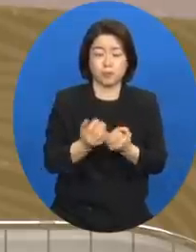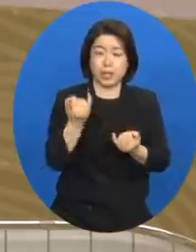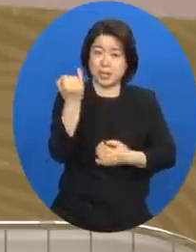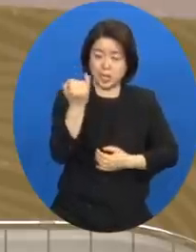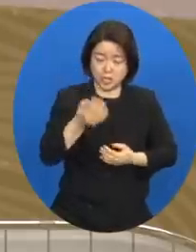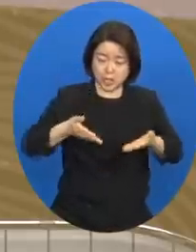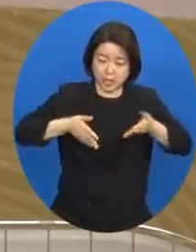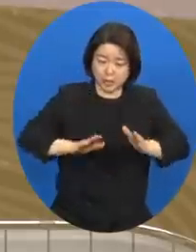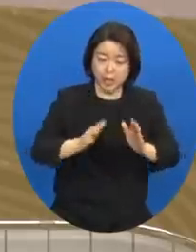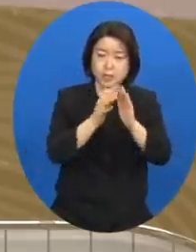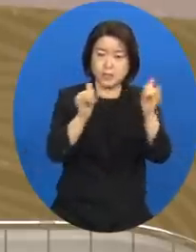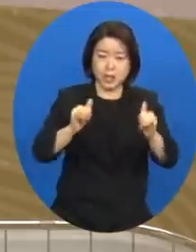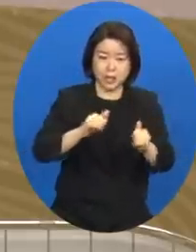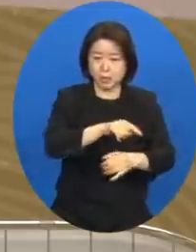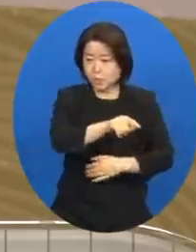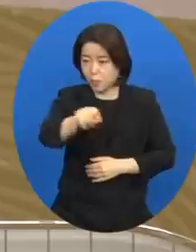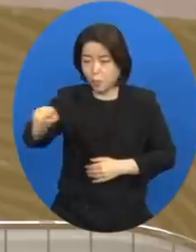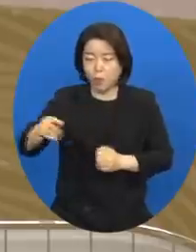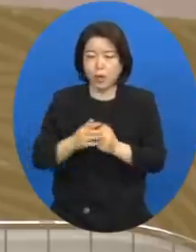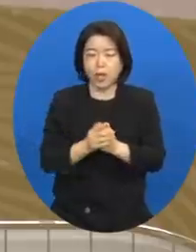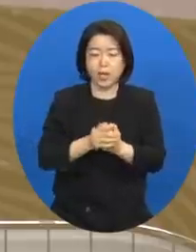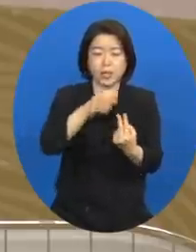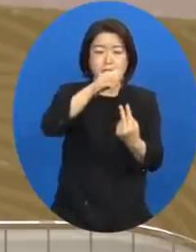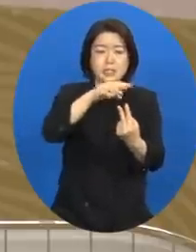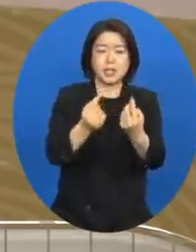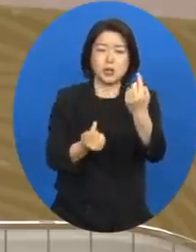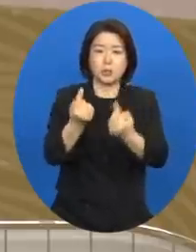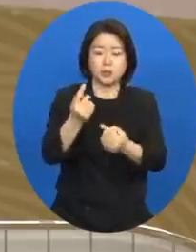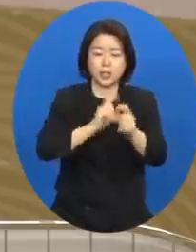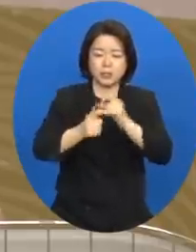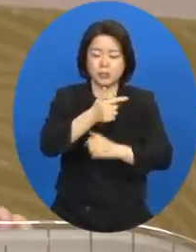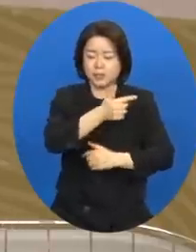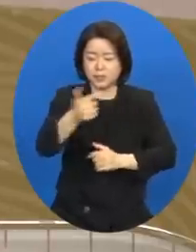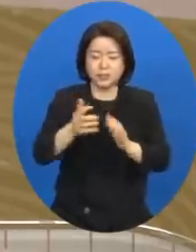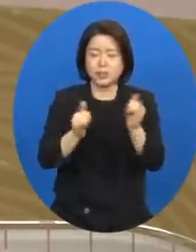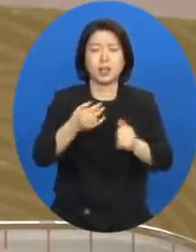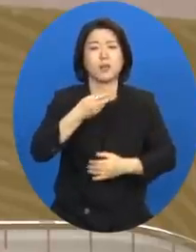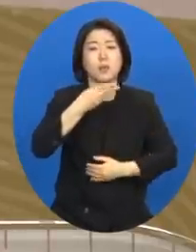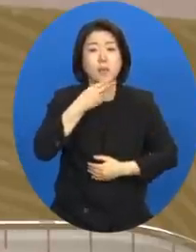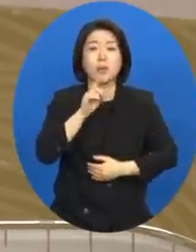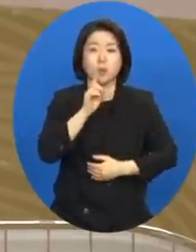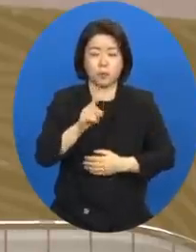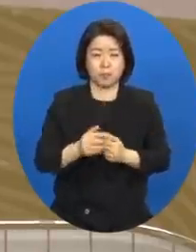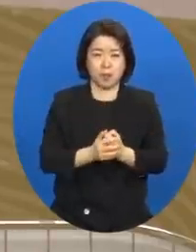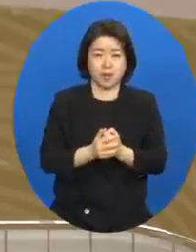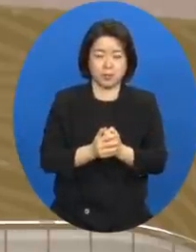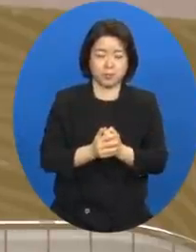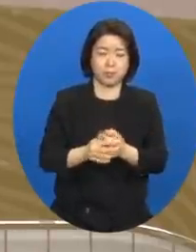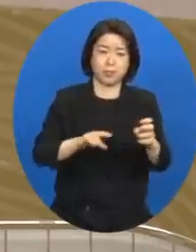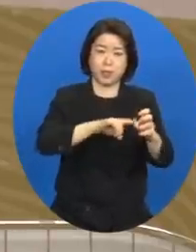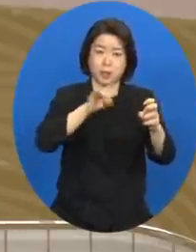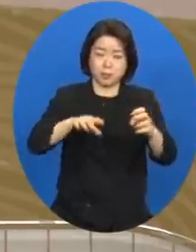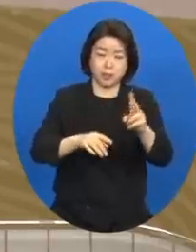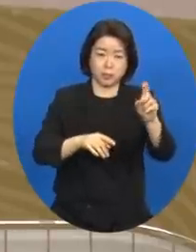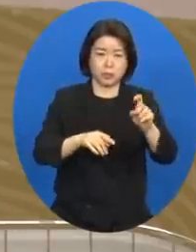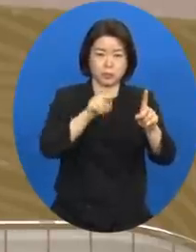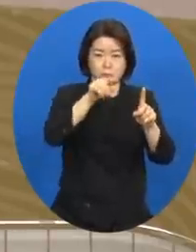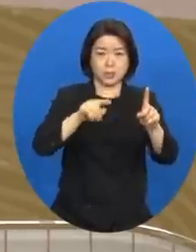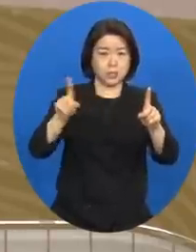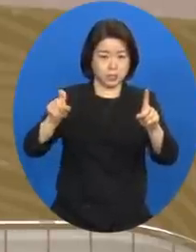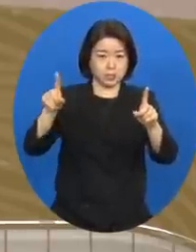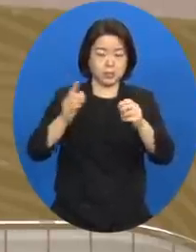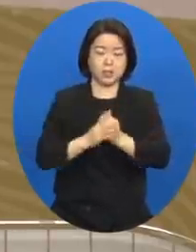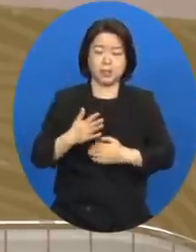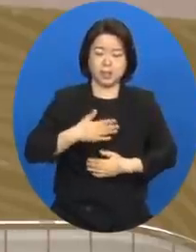중에 세례요한보다 큰 사람이 없다. 마태복음 11장 11절에 내가 진실로